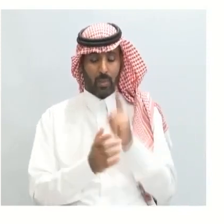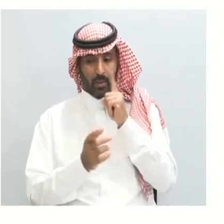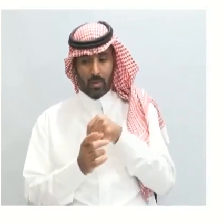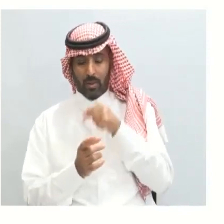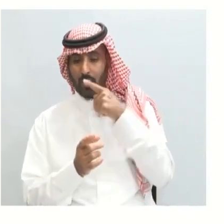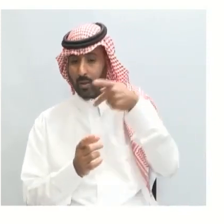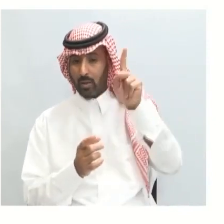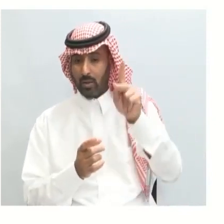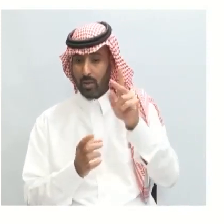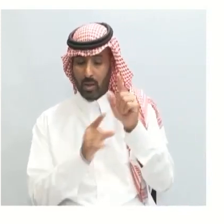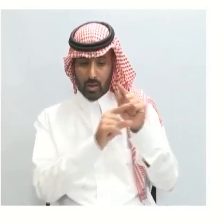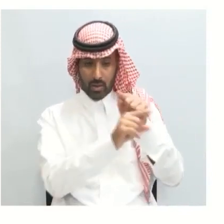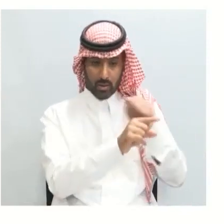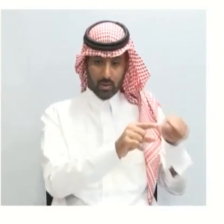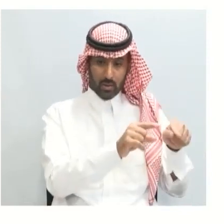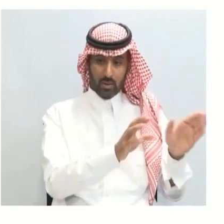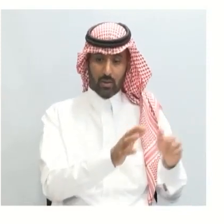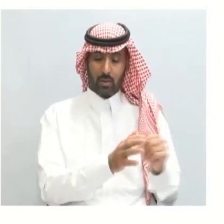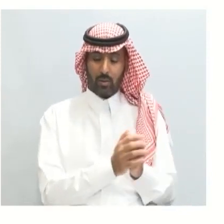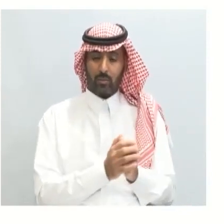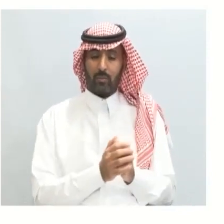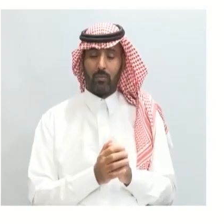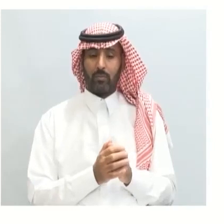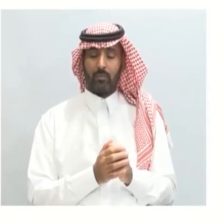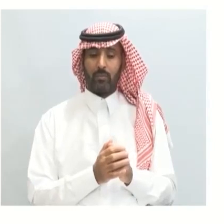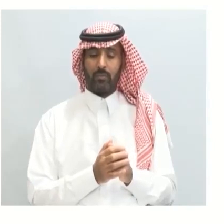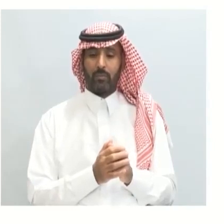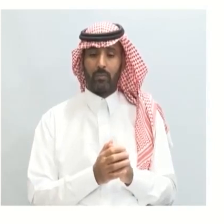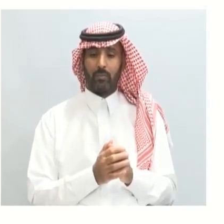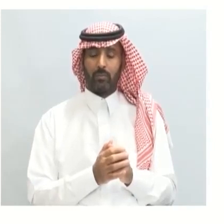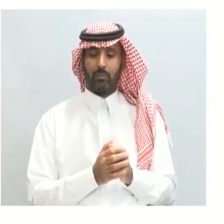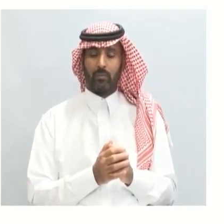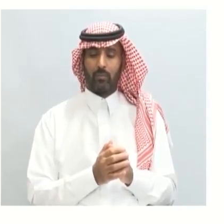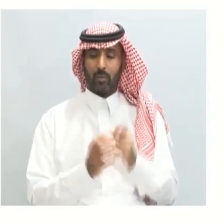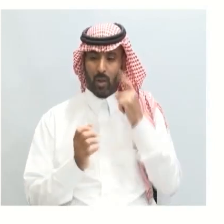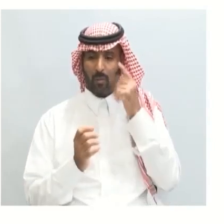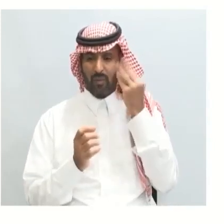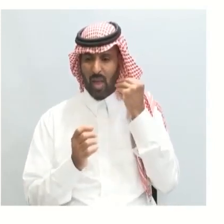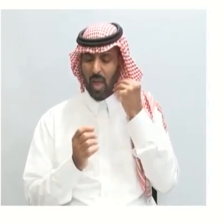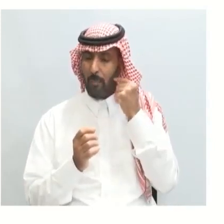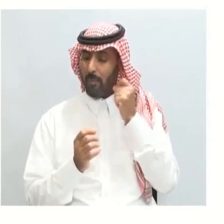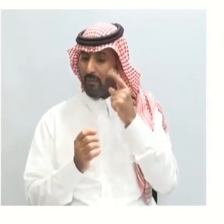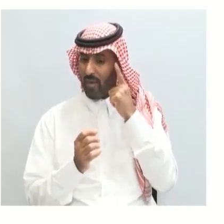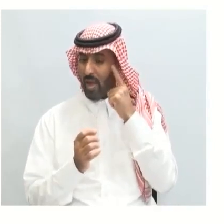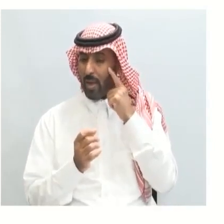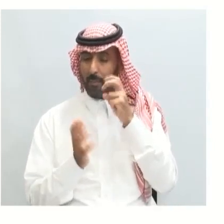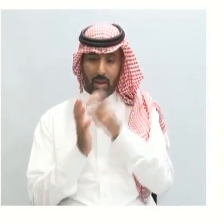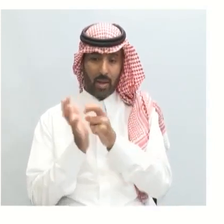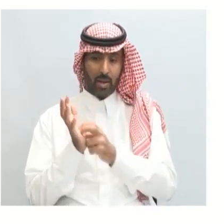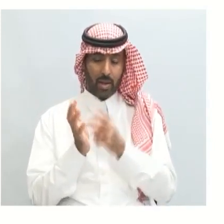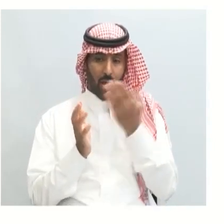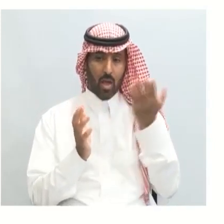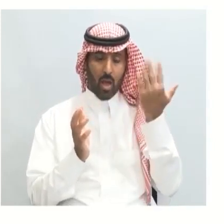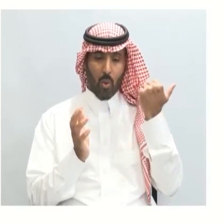ان تثبت هذا الرسم البياني لانه هو الصحيح الان نستنتج القانون انظر عندما